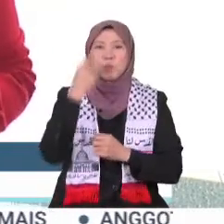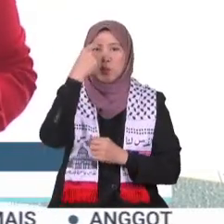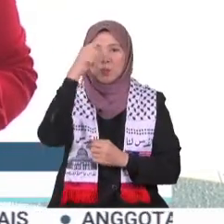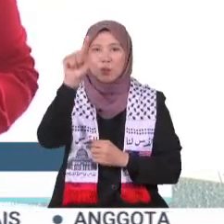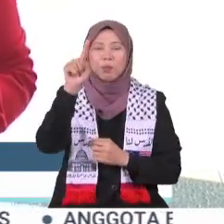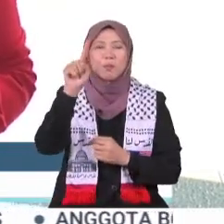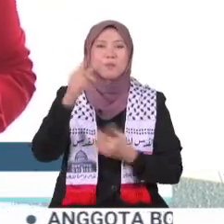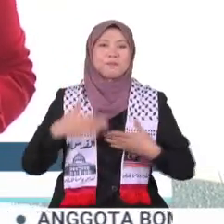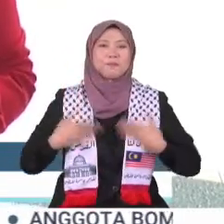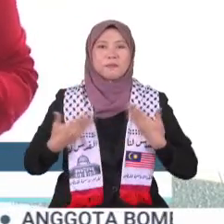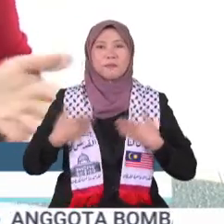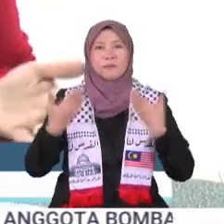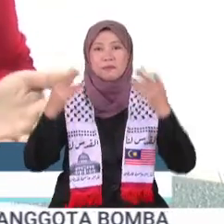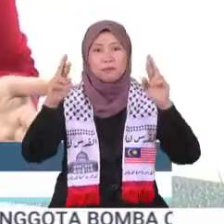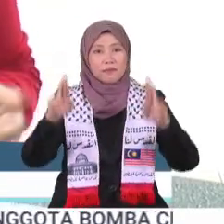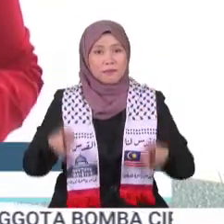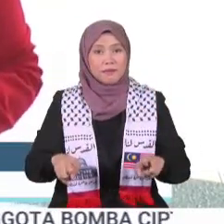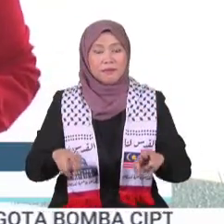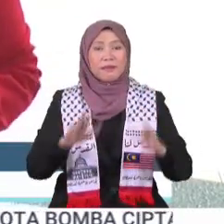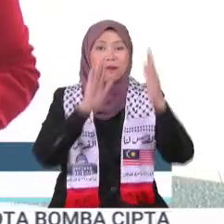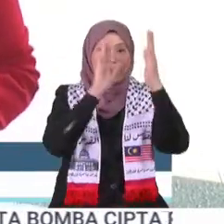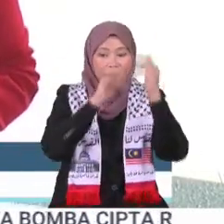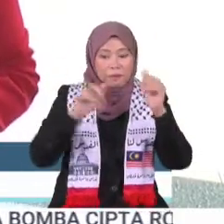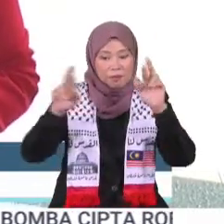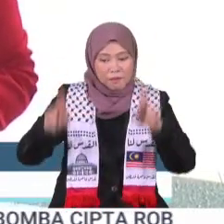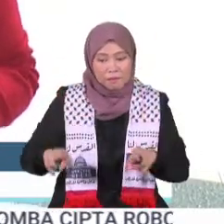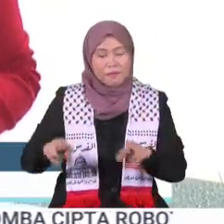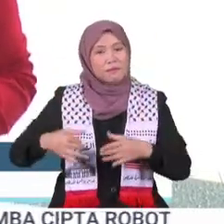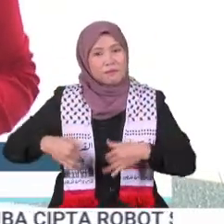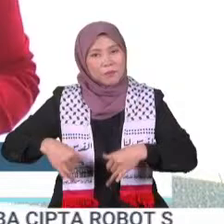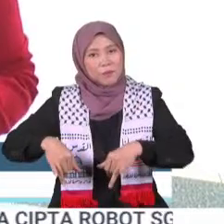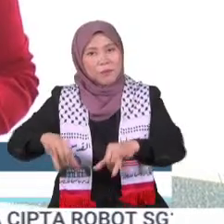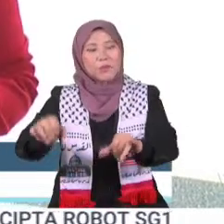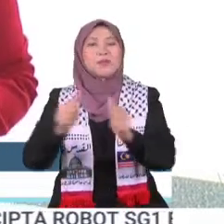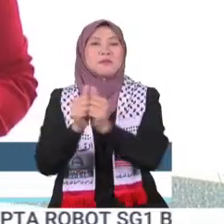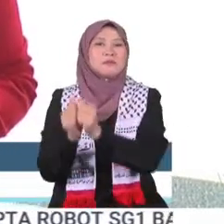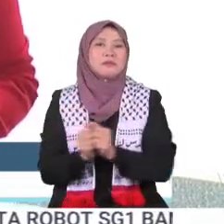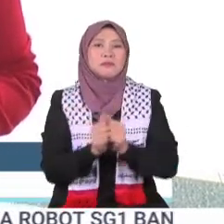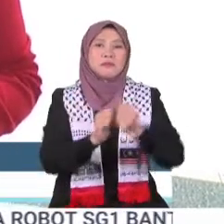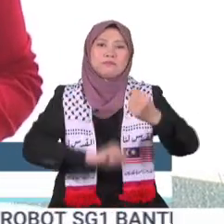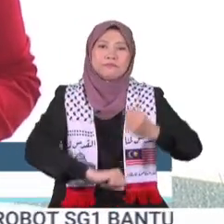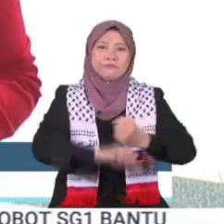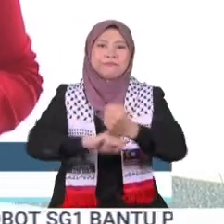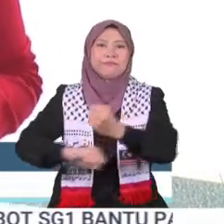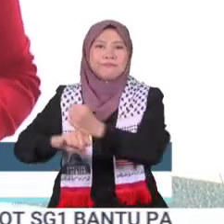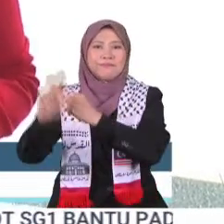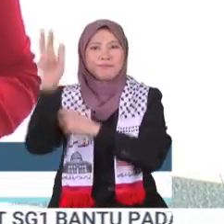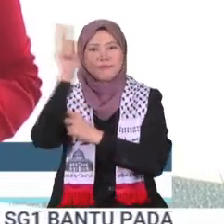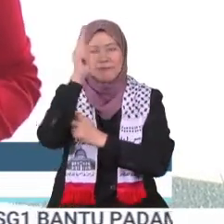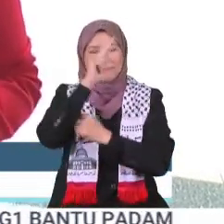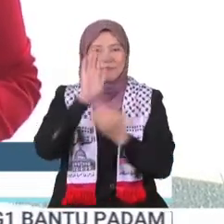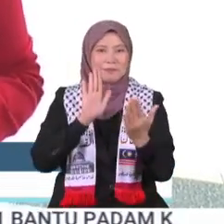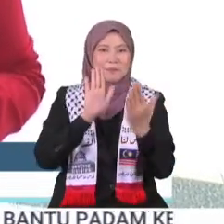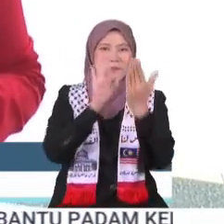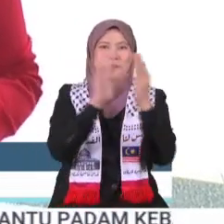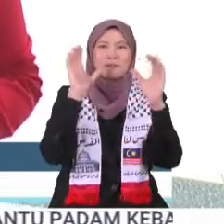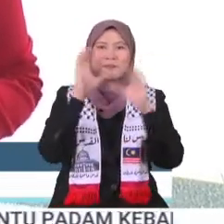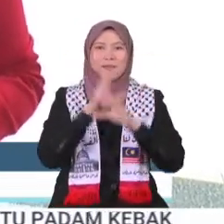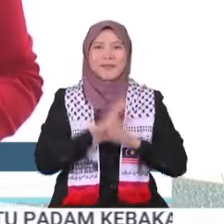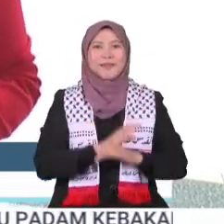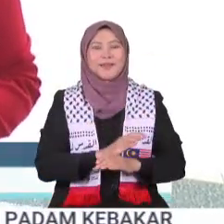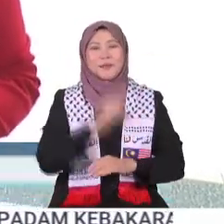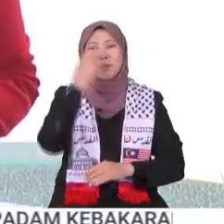untuk mensejahterakan rakyat. Semoga rakyat akan terus bersama-sama kerajaan dalam mendepani cabaran